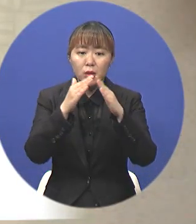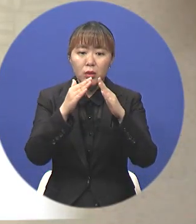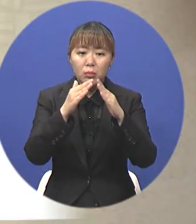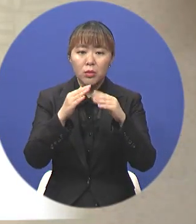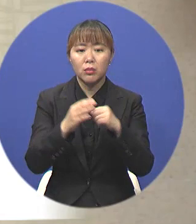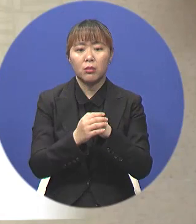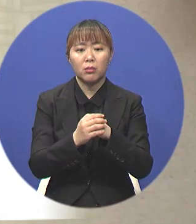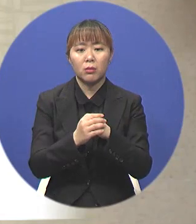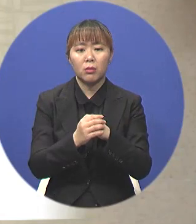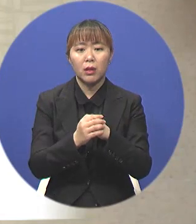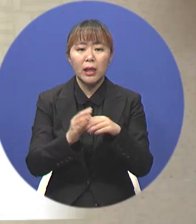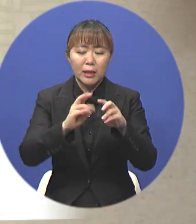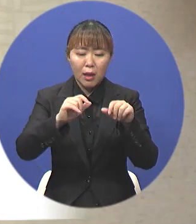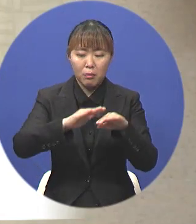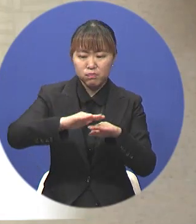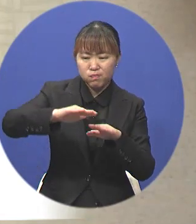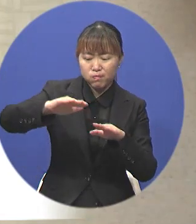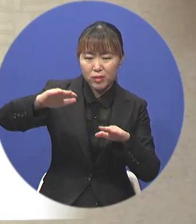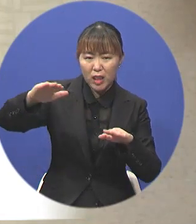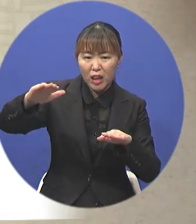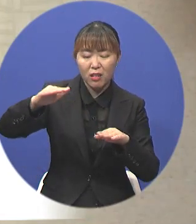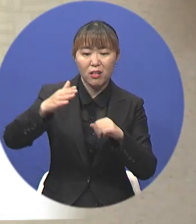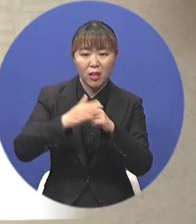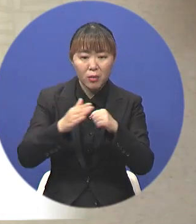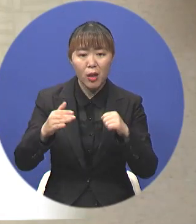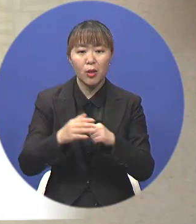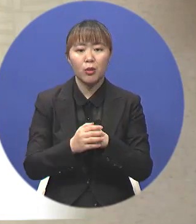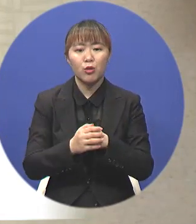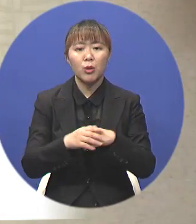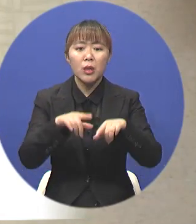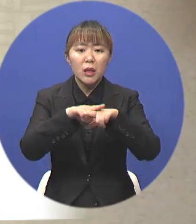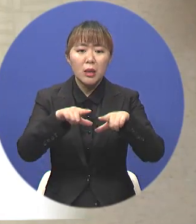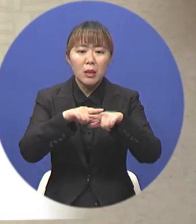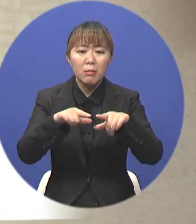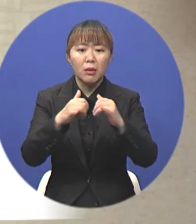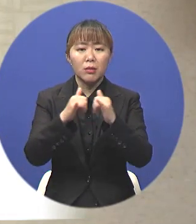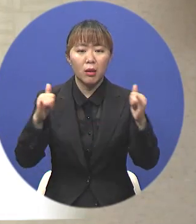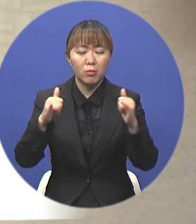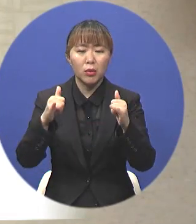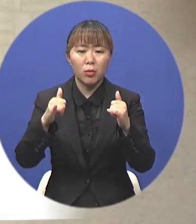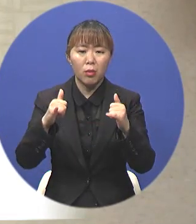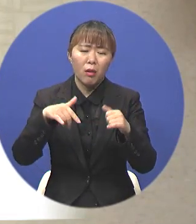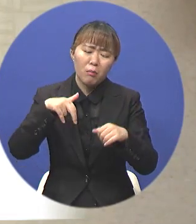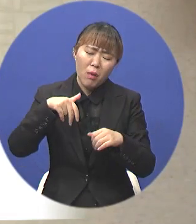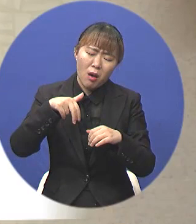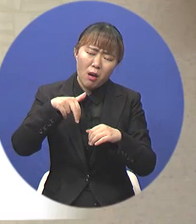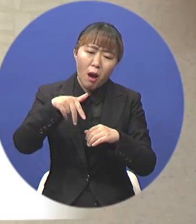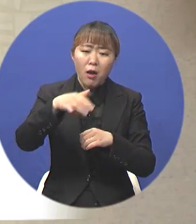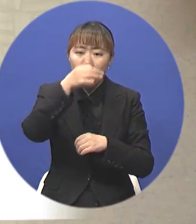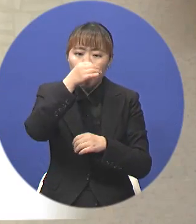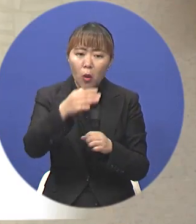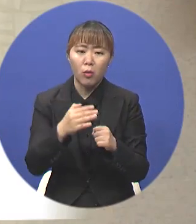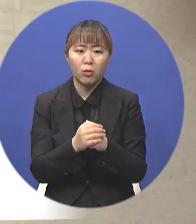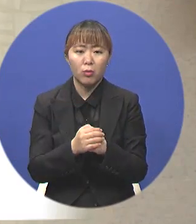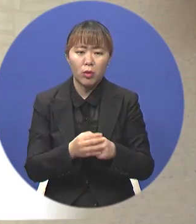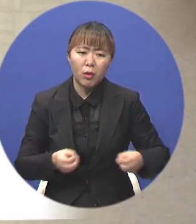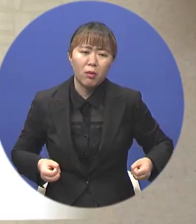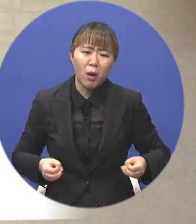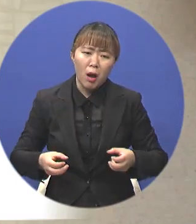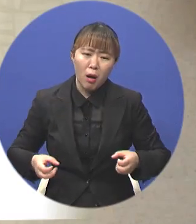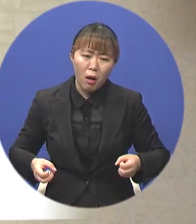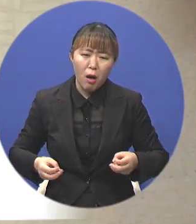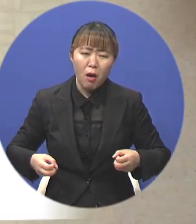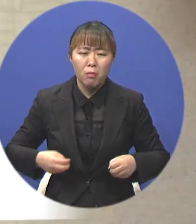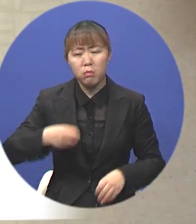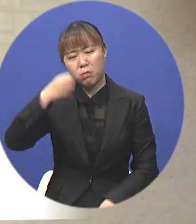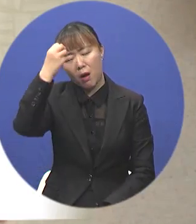지형이 안 좋아가지고 일반인도 올라오는 게 힘들어요. 딱 휠체어 타다